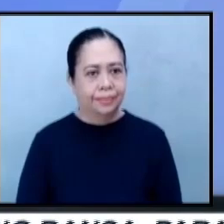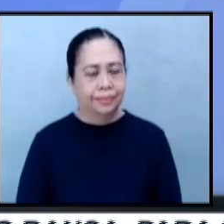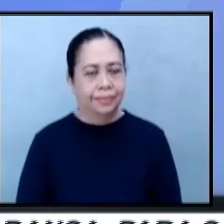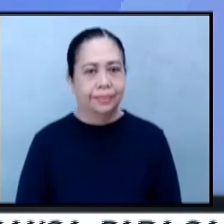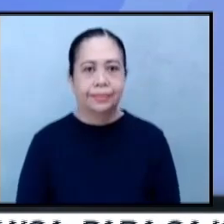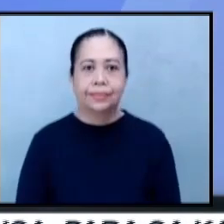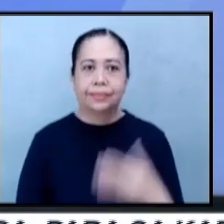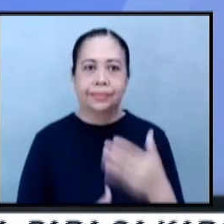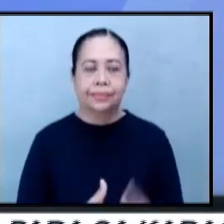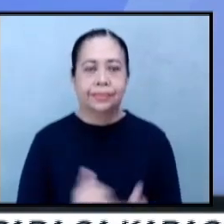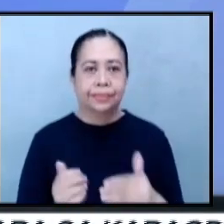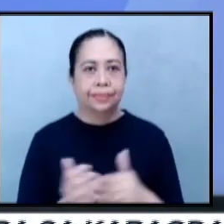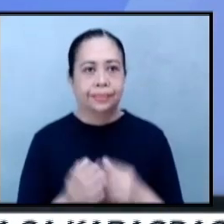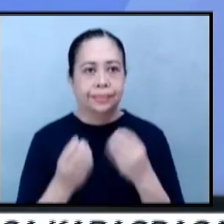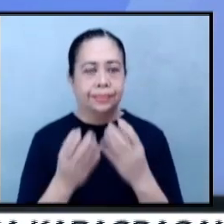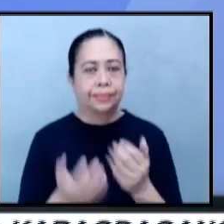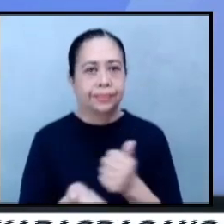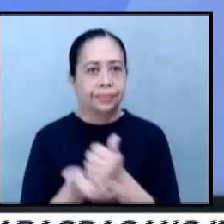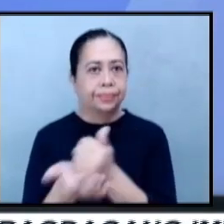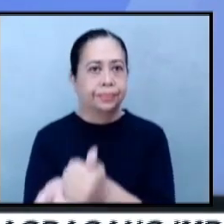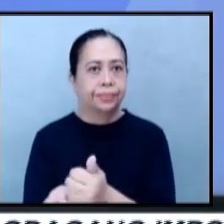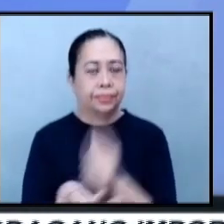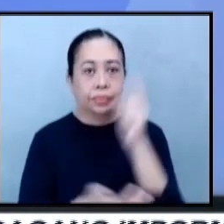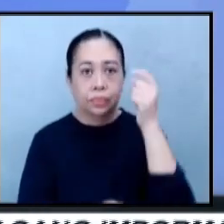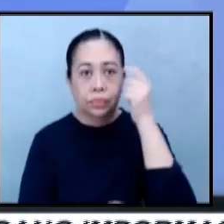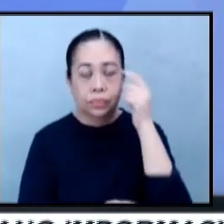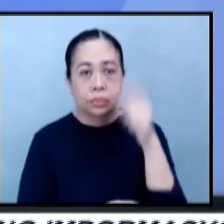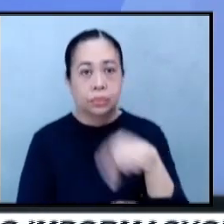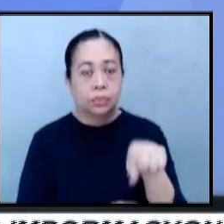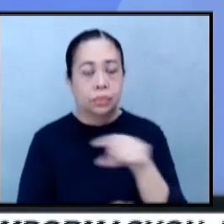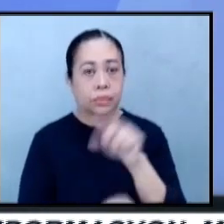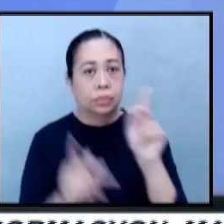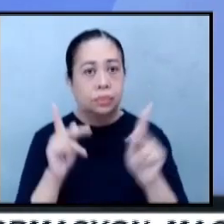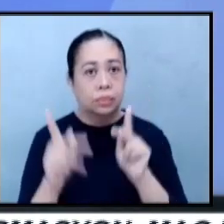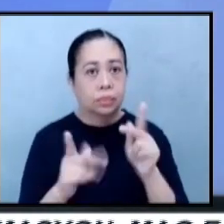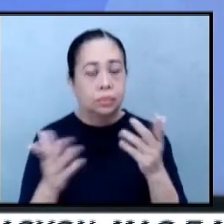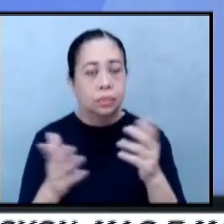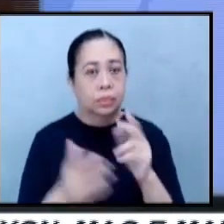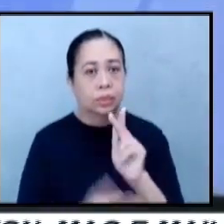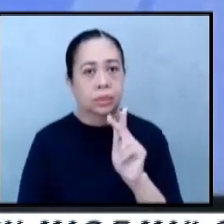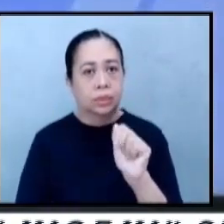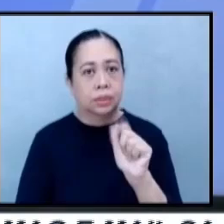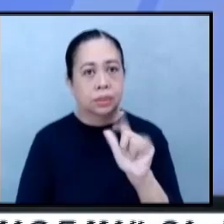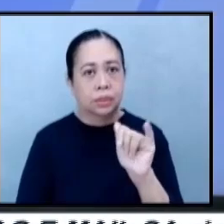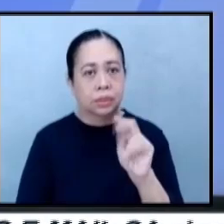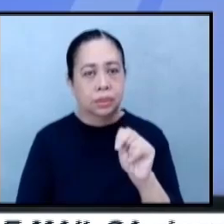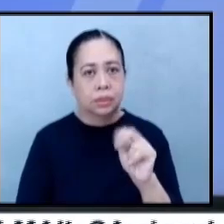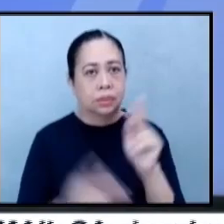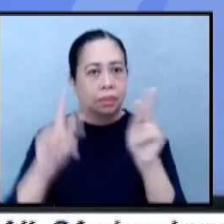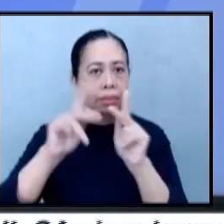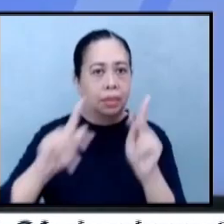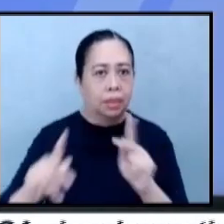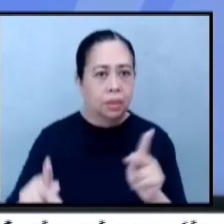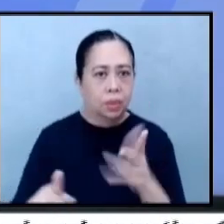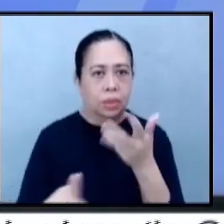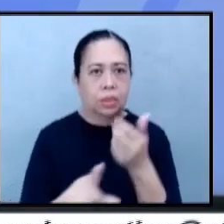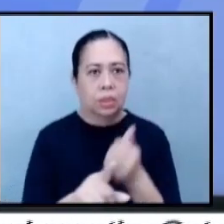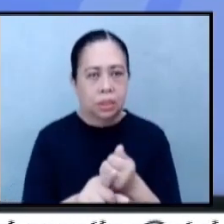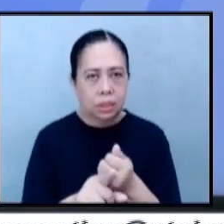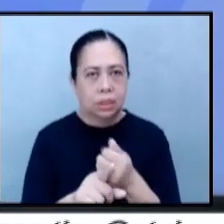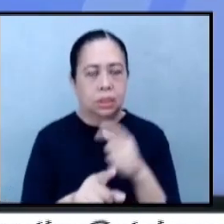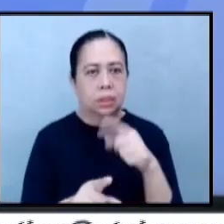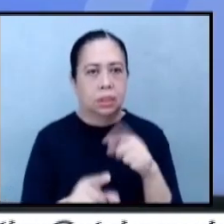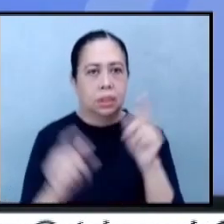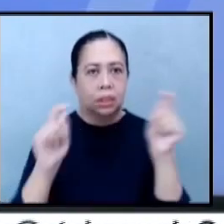Kadri, nagpaabot ng tulong ang pamahalaan sa ating mga kababayan sa Kalayaan, Palawan na nasalanta ng pananalasa ng Bagyong